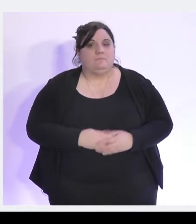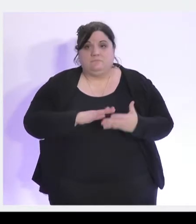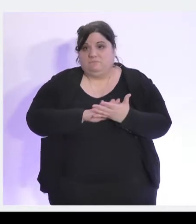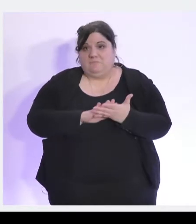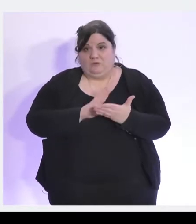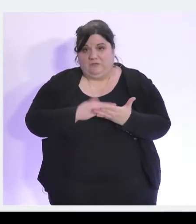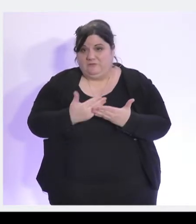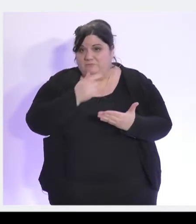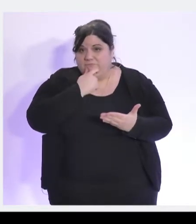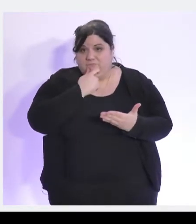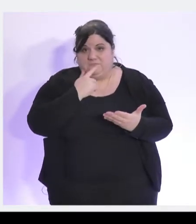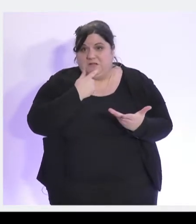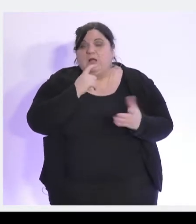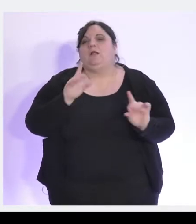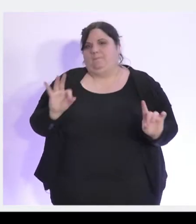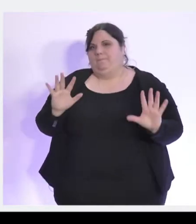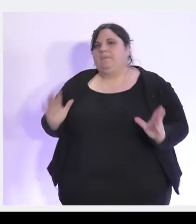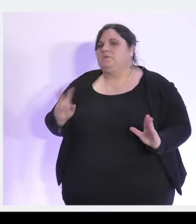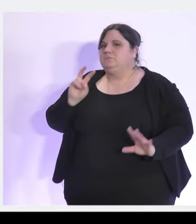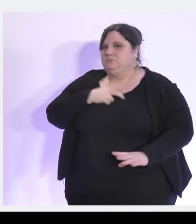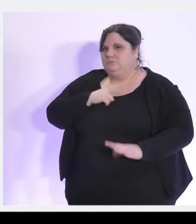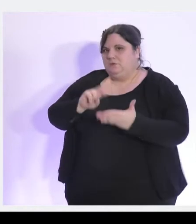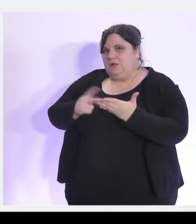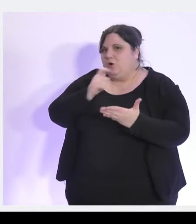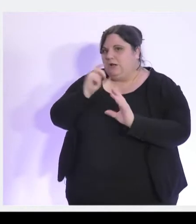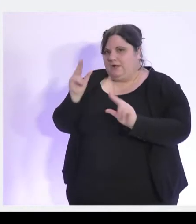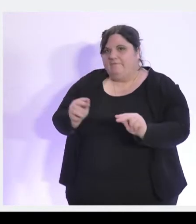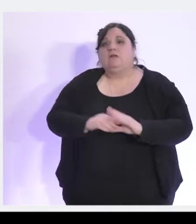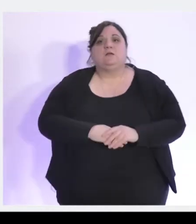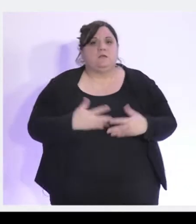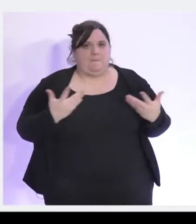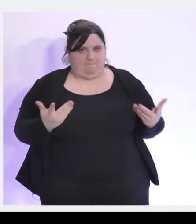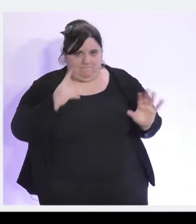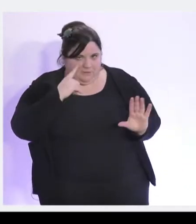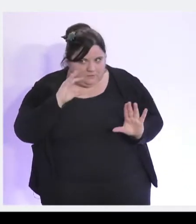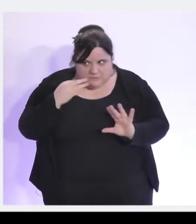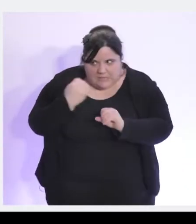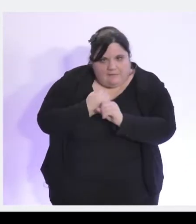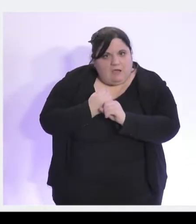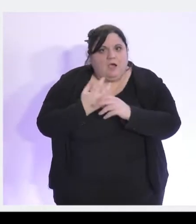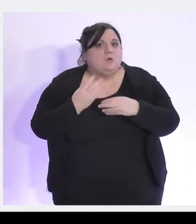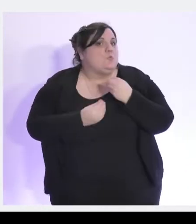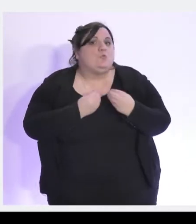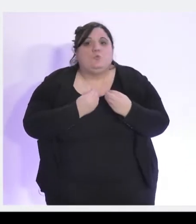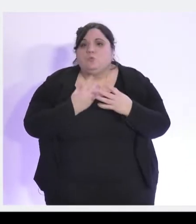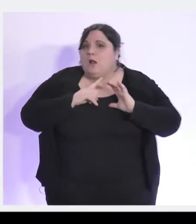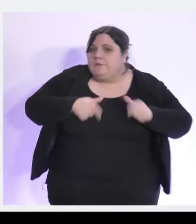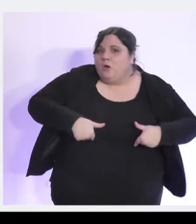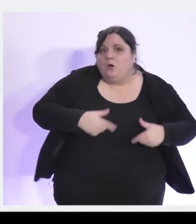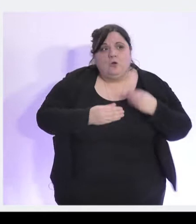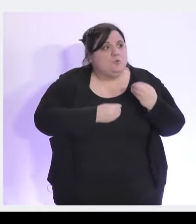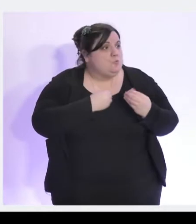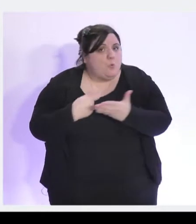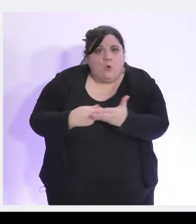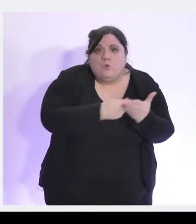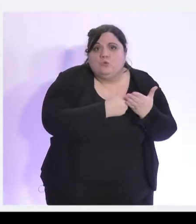jour. For groceries or online, or visiting the doctor is still a challenge for many. Only half of